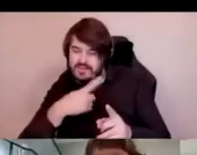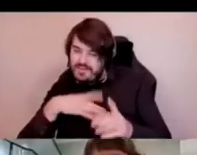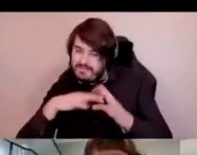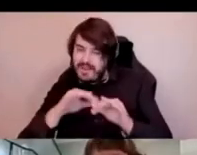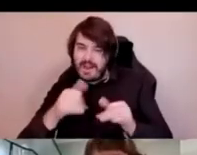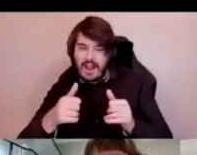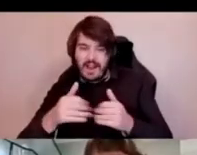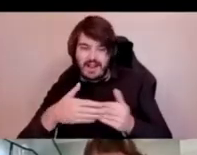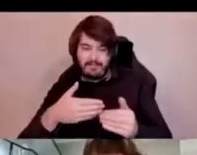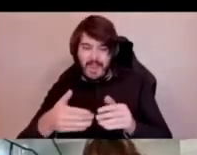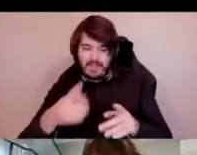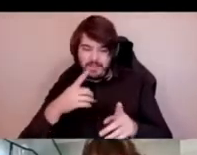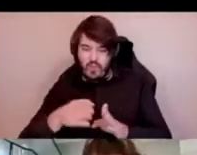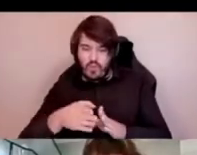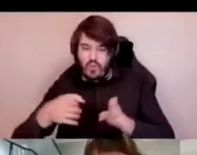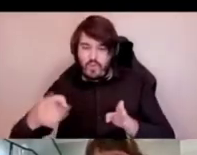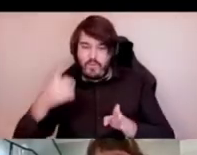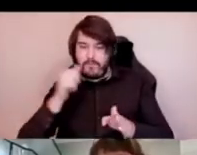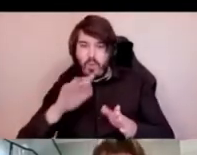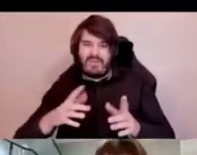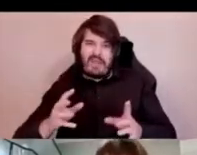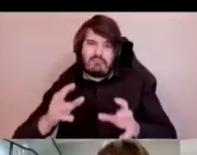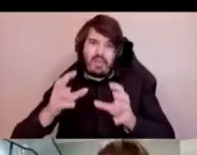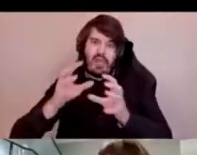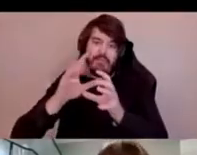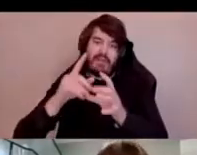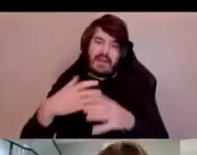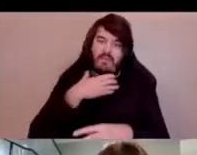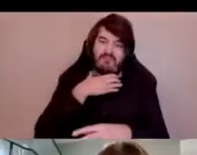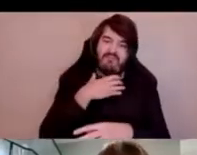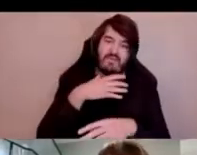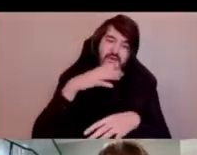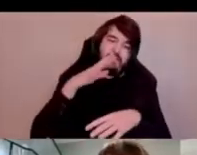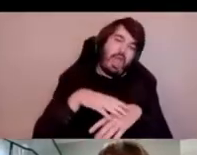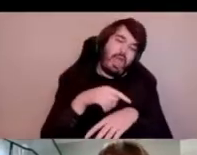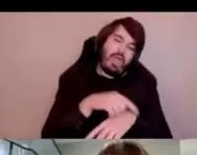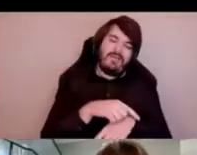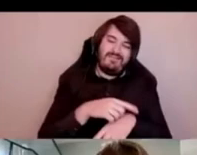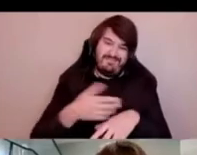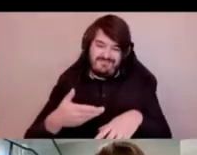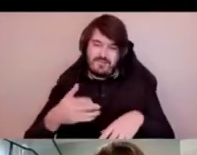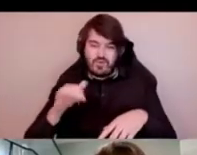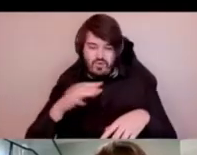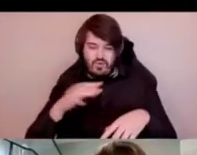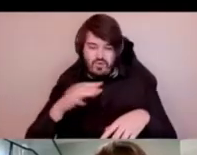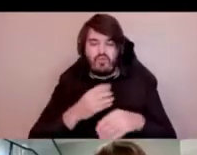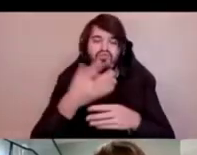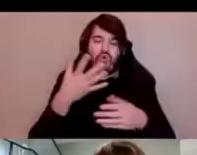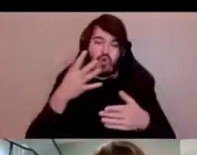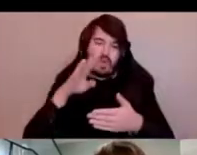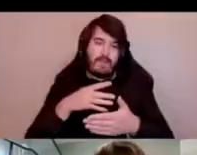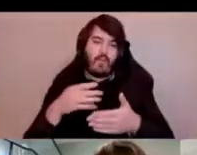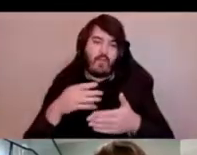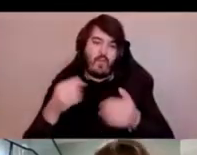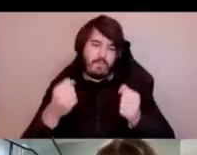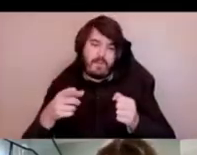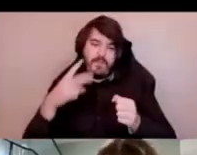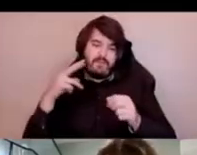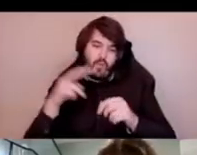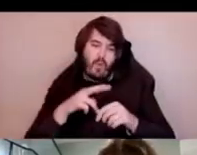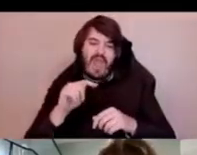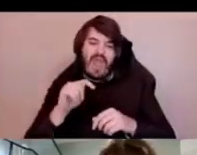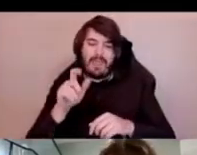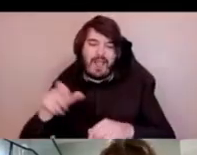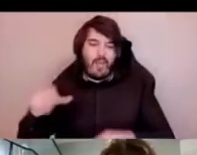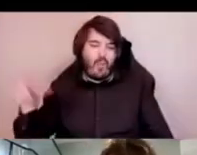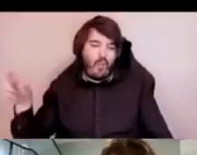bien pousser sans être étouffé. Donc, on a plusieurs tableaux dans le Trello